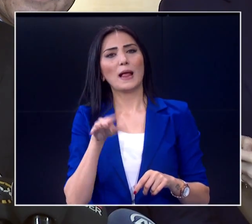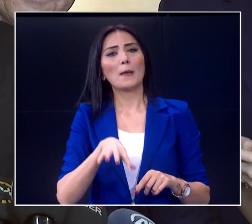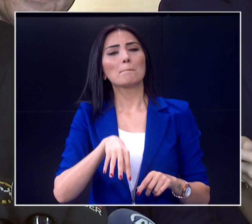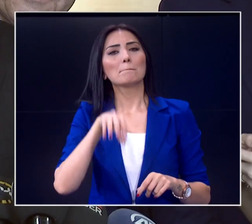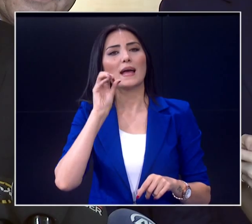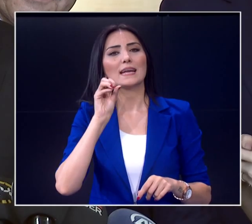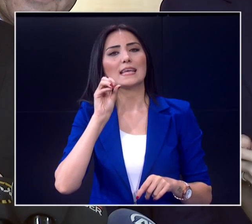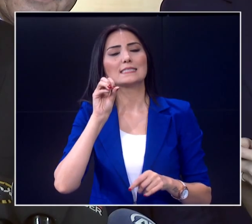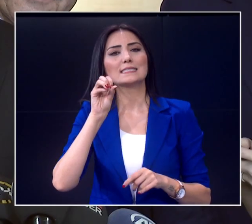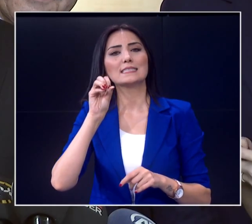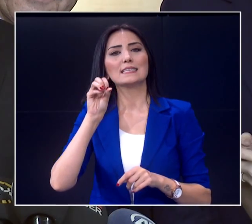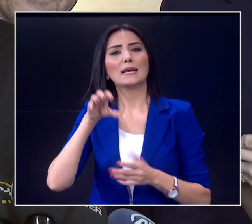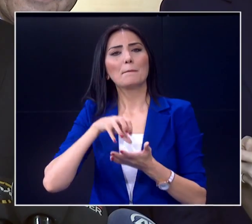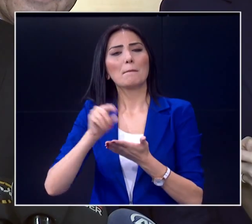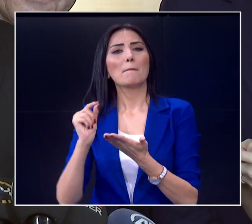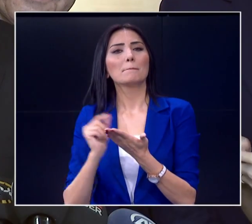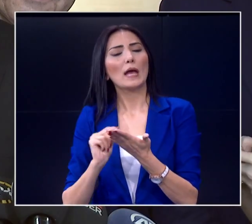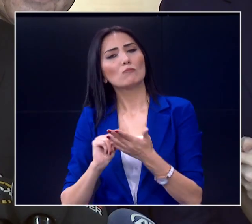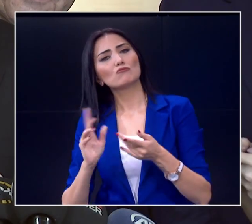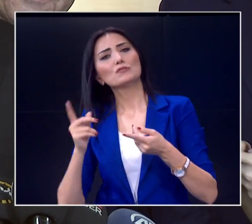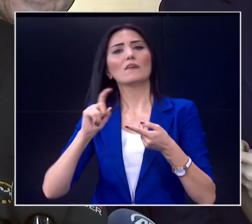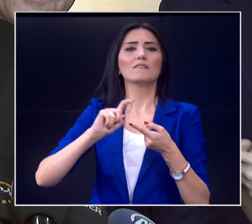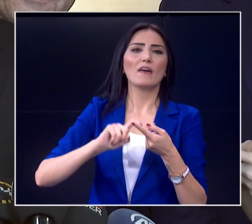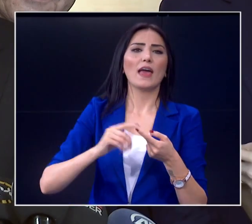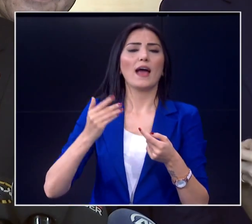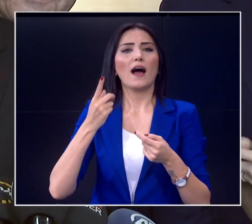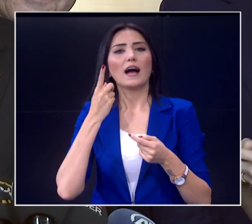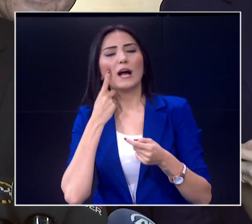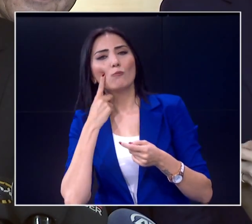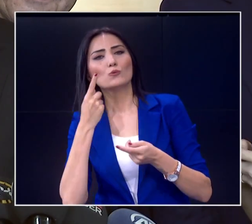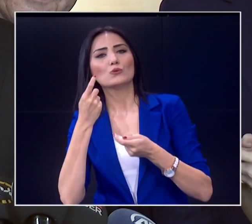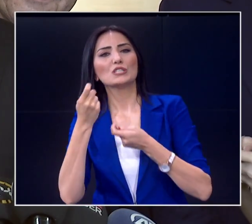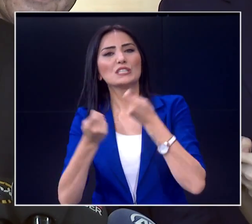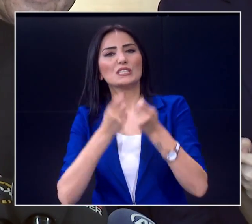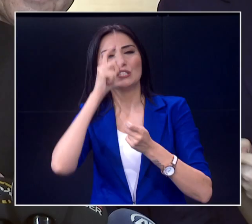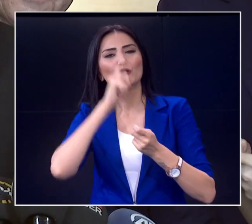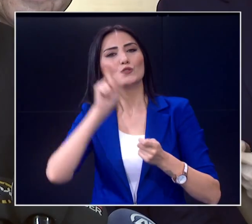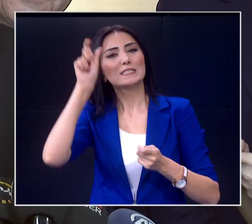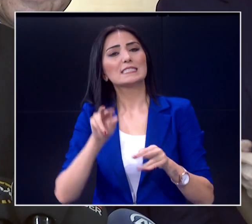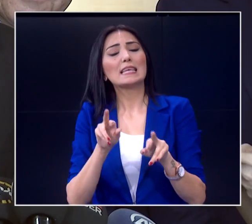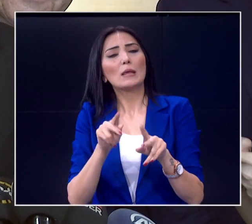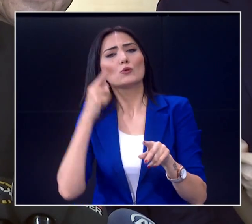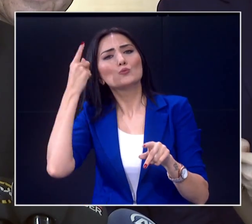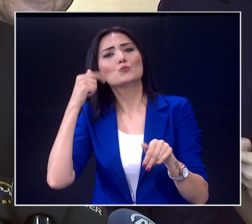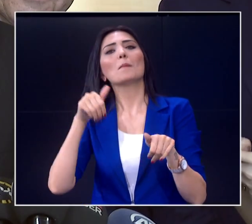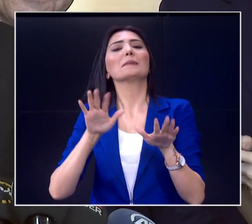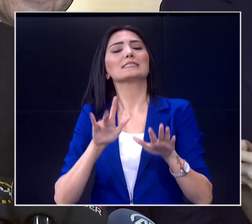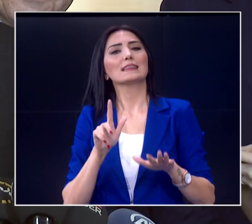merkezi birimlerdeki memur veya kamu işçisi gibi düşünülmemesi